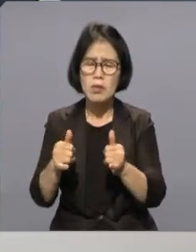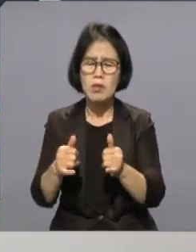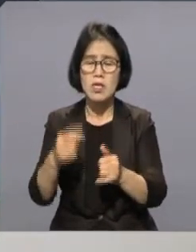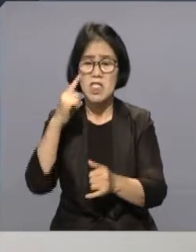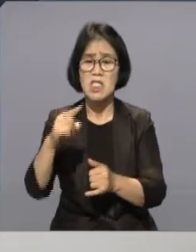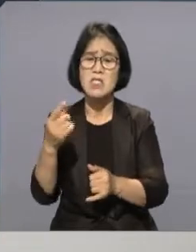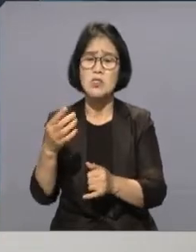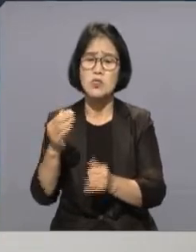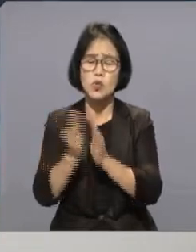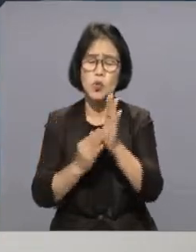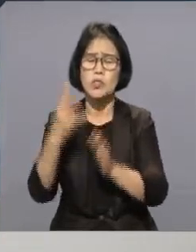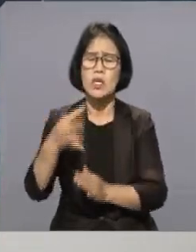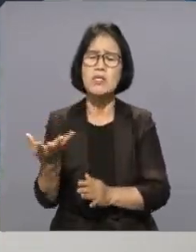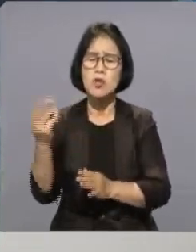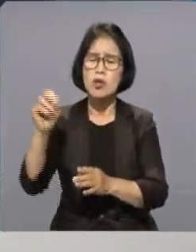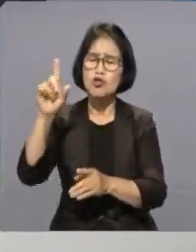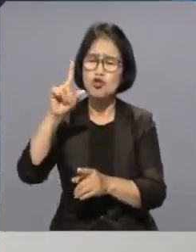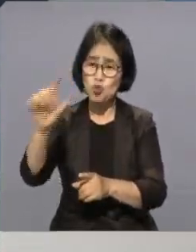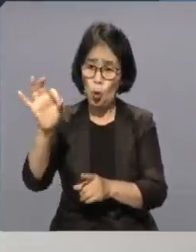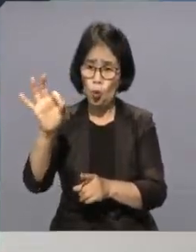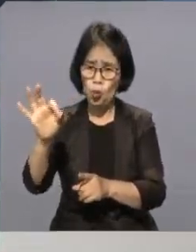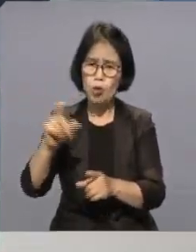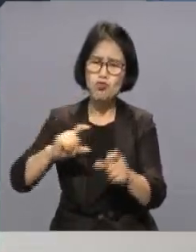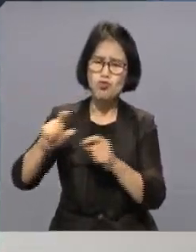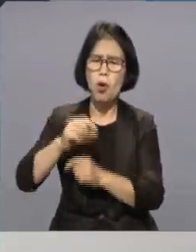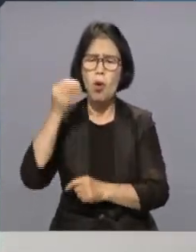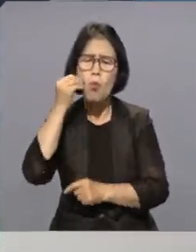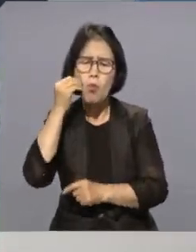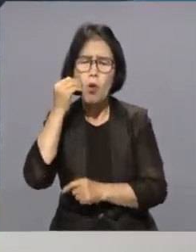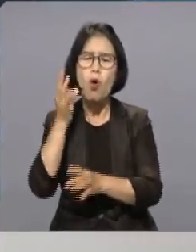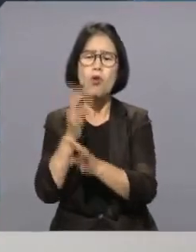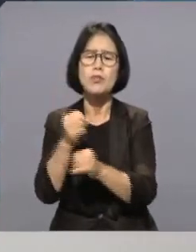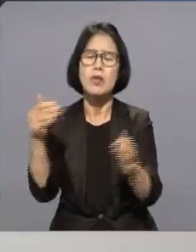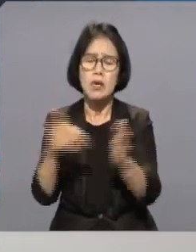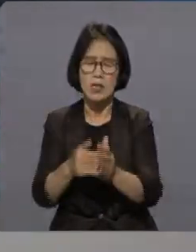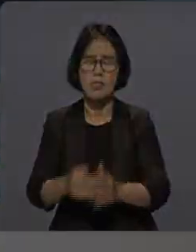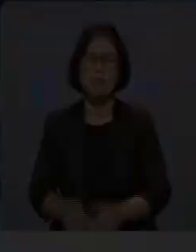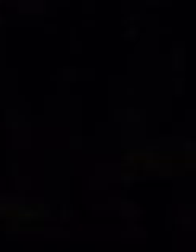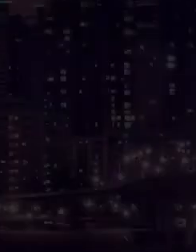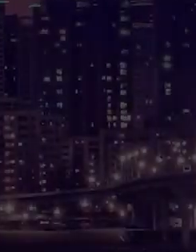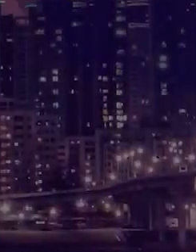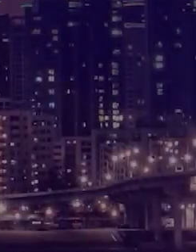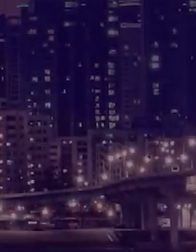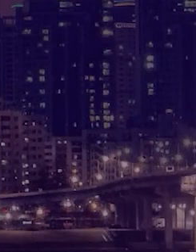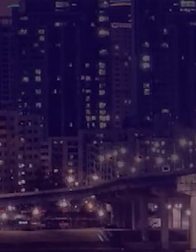4천억 규모 추경안 멈춰있게 할 건지 지켜봐야겠습니다. 앵커 포커스였습니다.